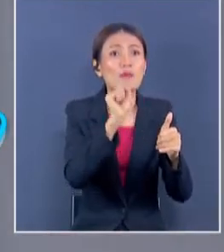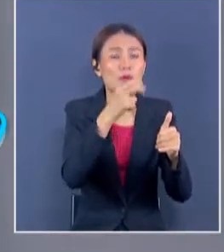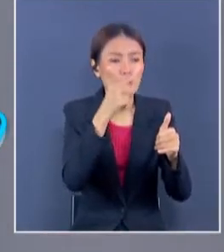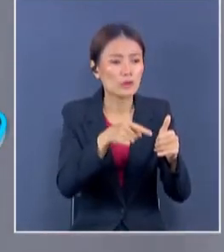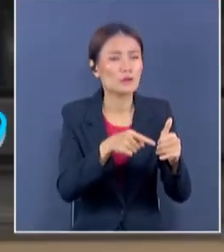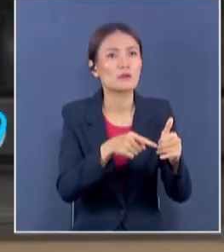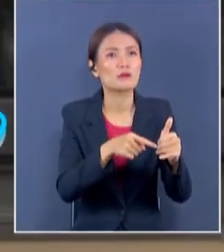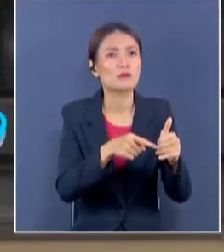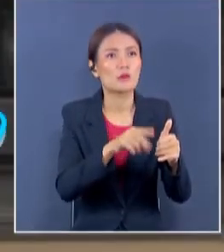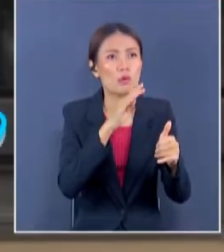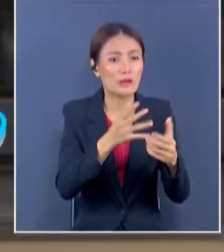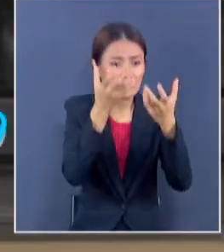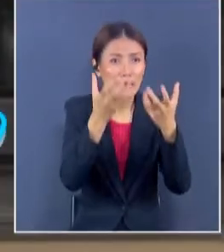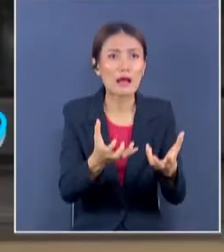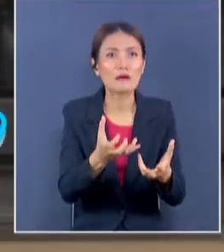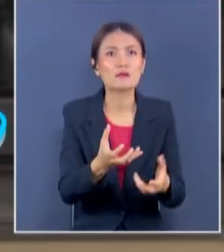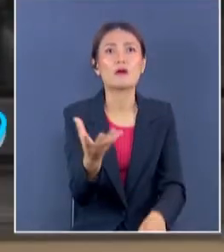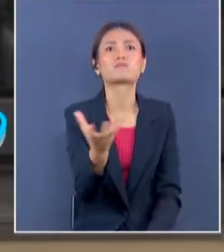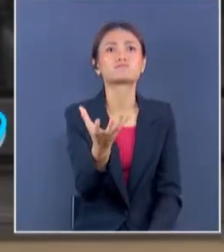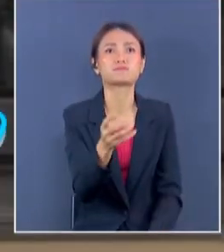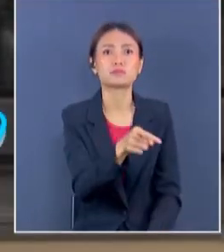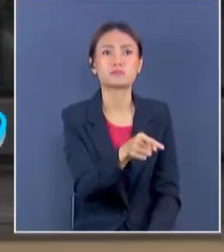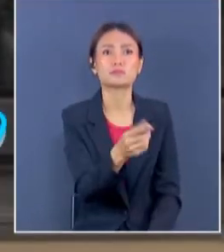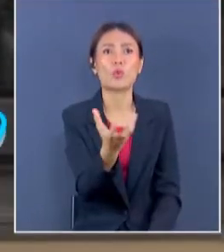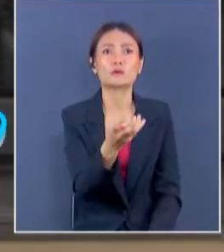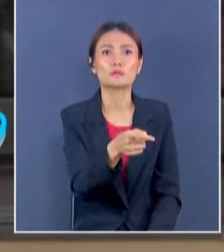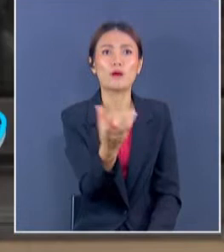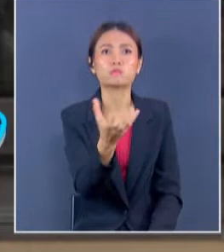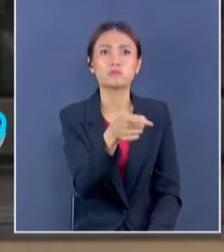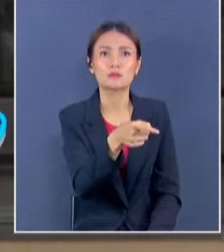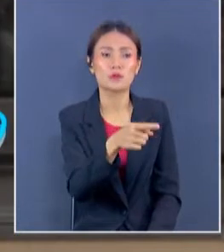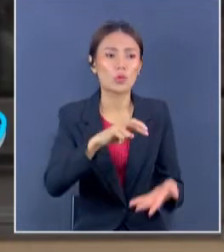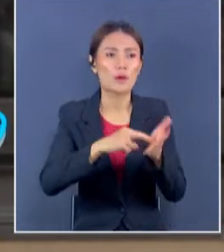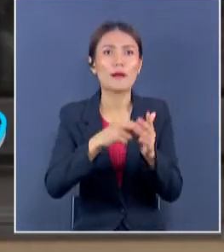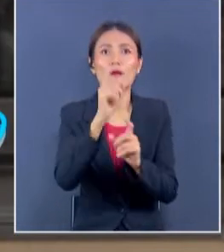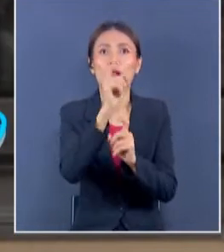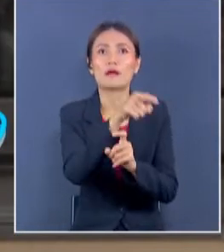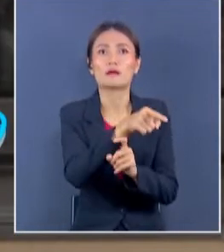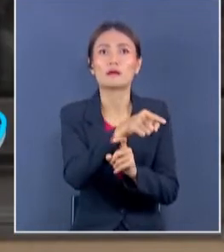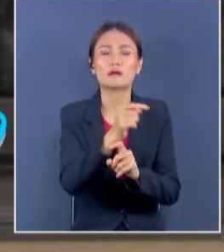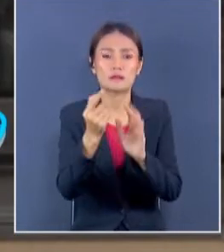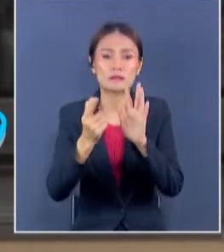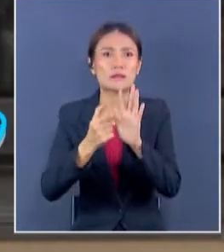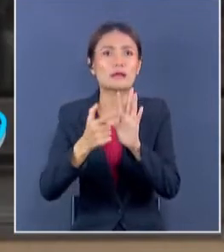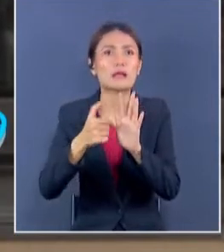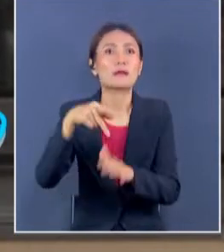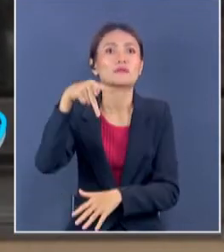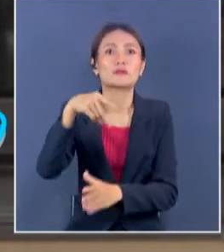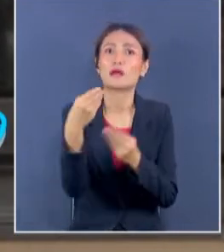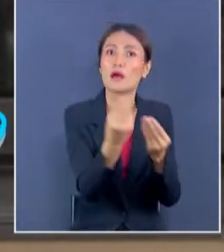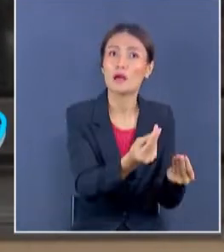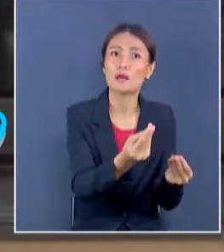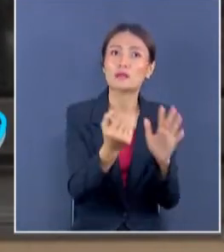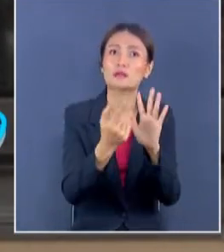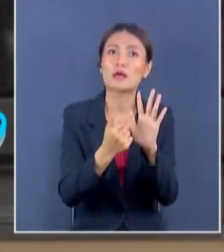ำหนักหรือจะเรียกกันว่าเข้าสู่การเป็นโรคอ้วนก็ได ้ ท่านชี้แจงอย่างนี้นะครับแพทย์จึงประเมินแล้วก็เล